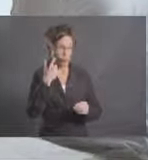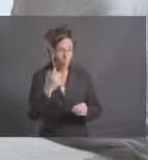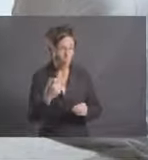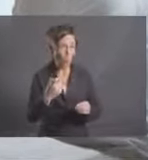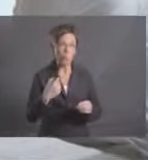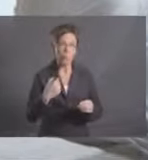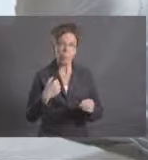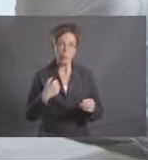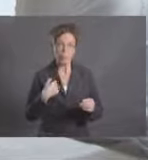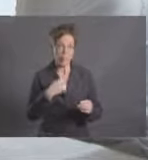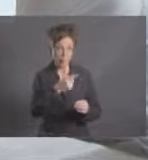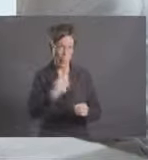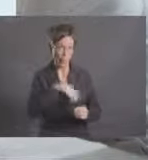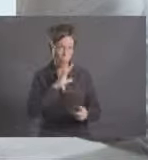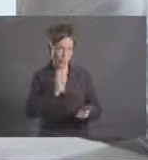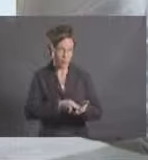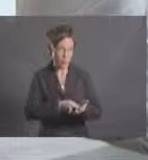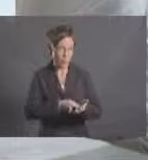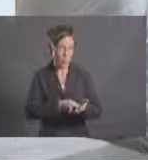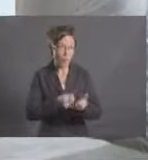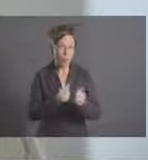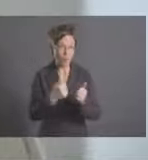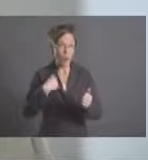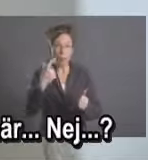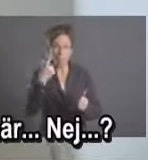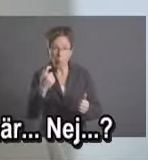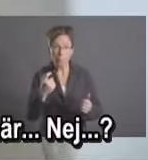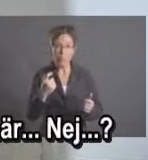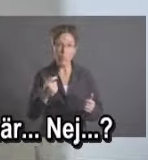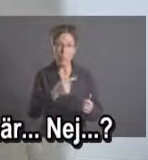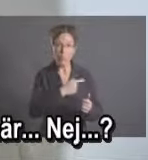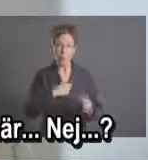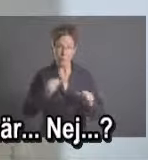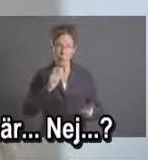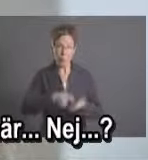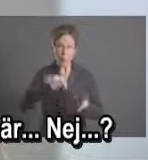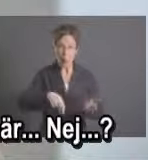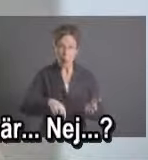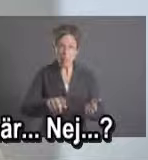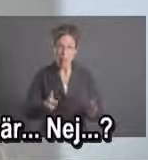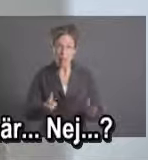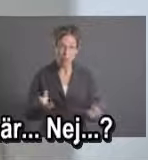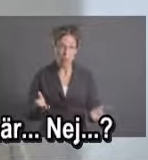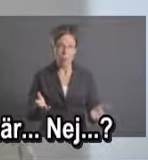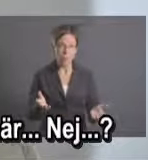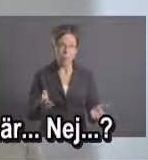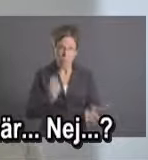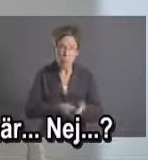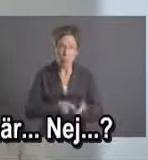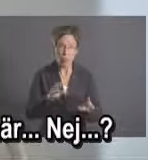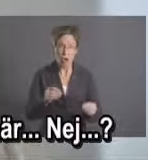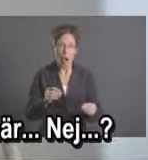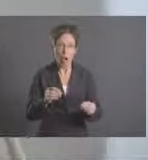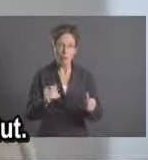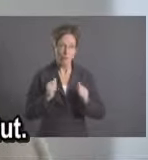Ja, jag trodde att vi vill ha ett beslut. Men jag trodde att vi tog beslut här, nej.